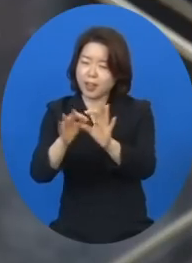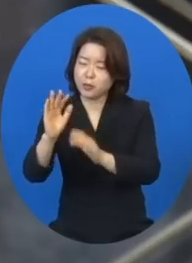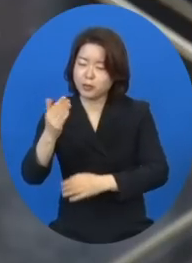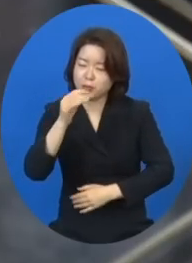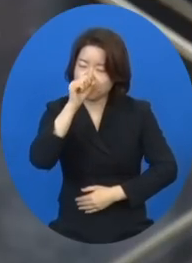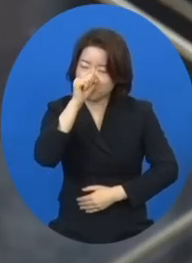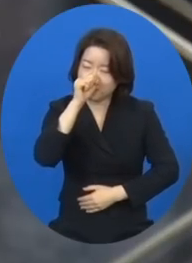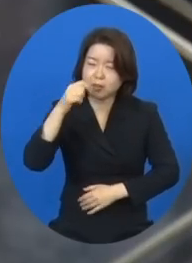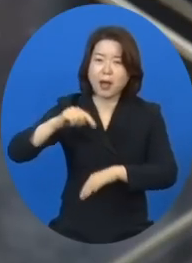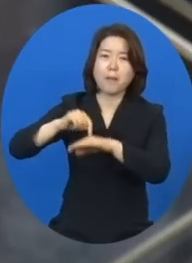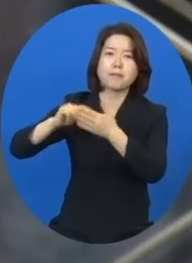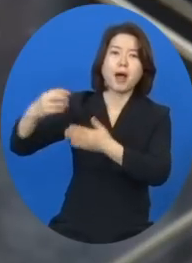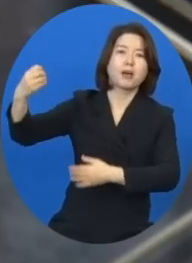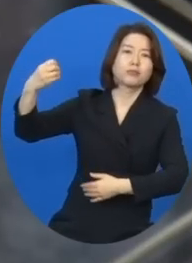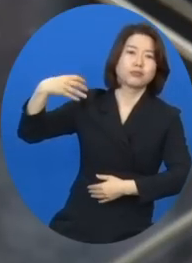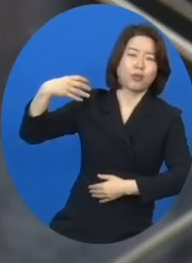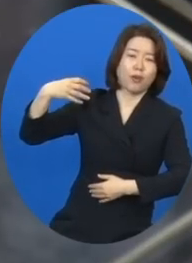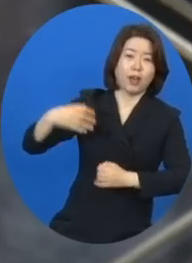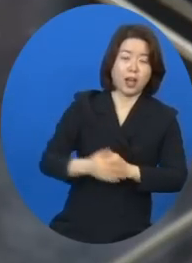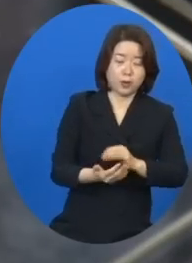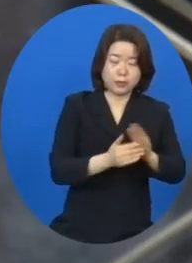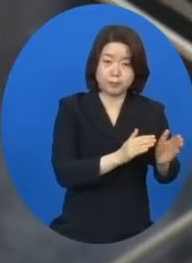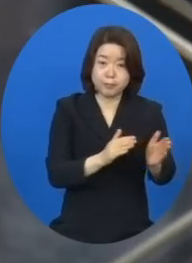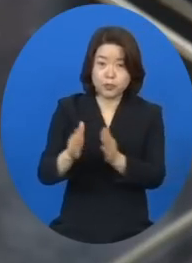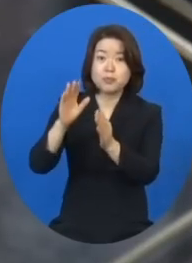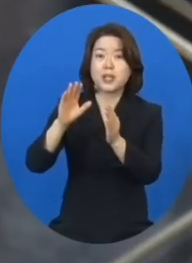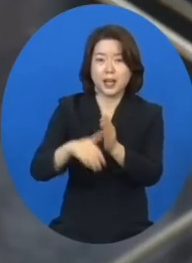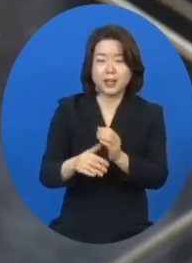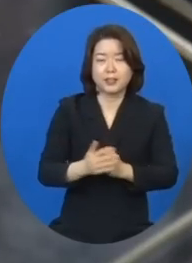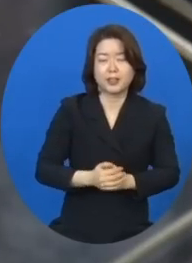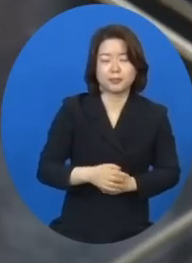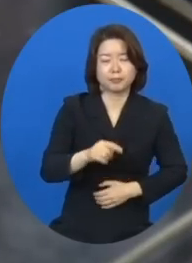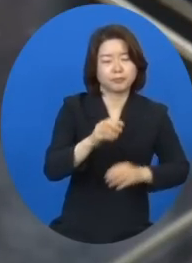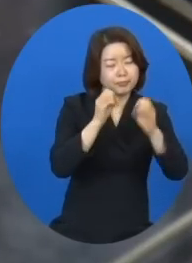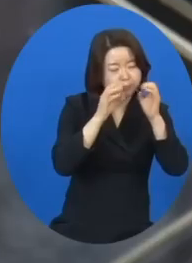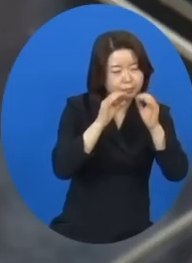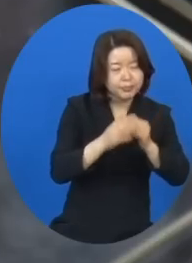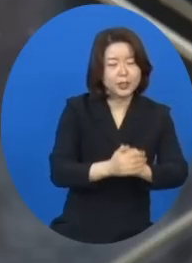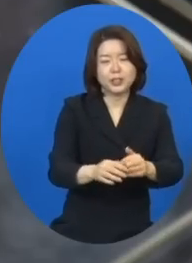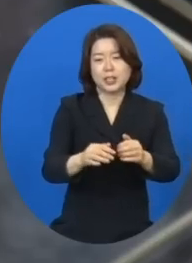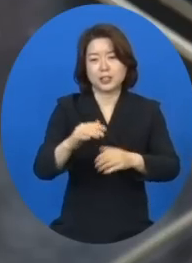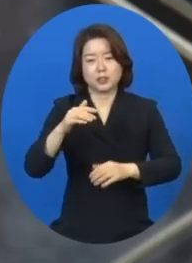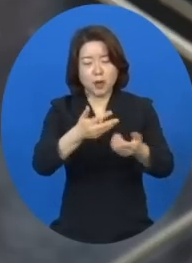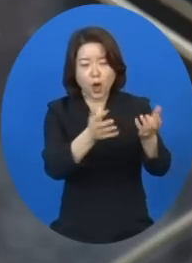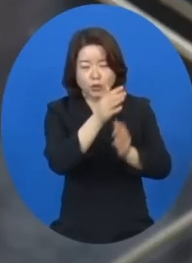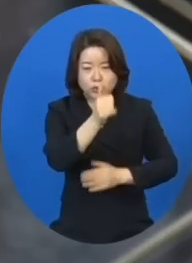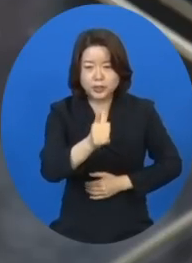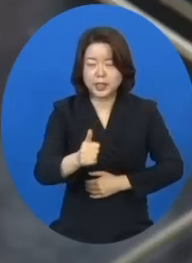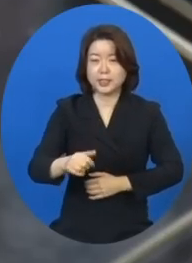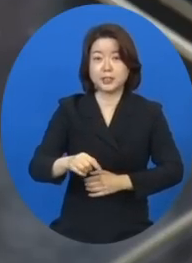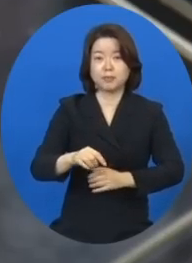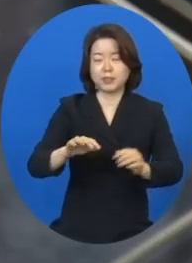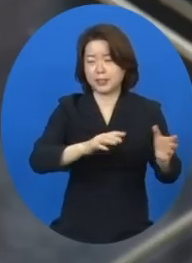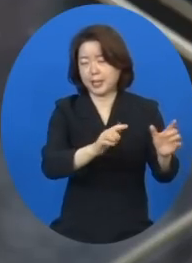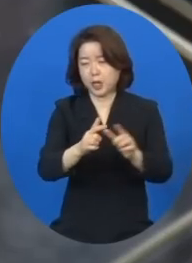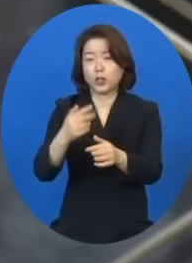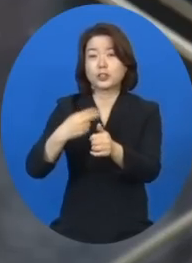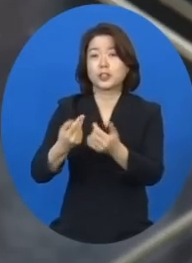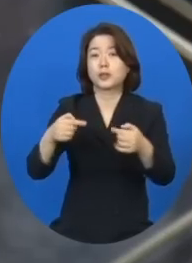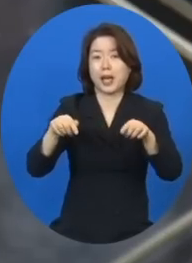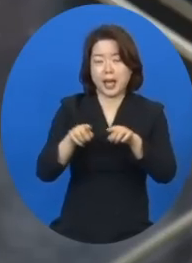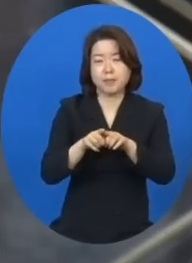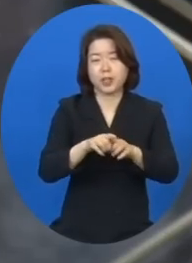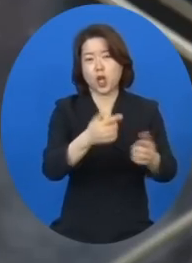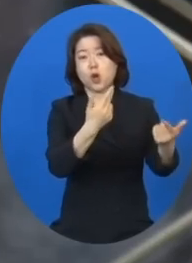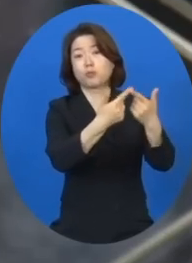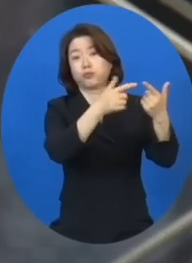주셔서 준비하는 중에 전도사님들, 국장님, 부장님과 함께 저기 부산에 어린이 성령